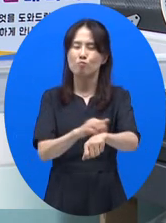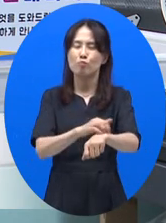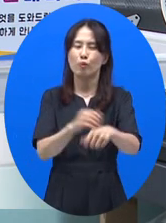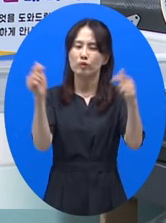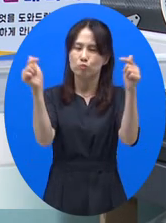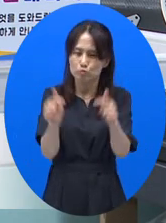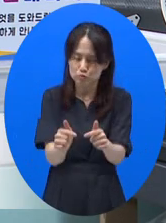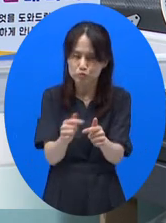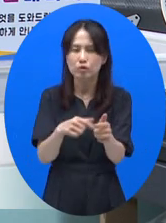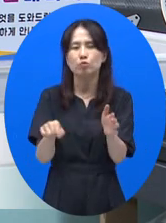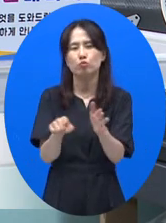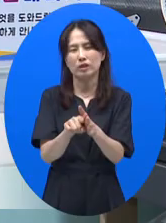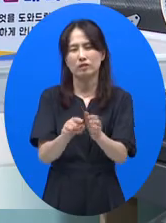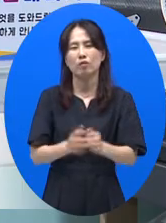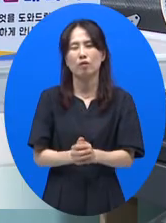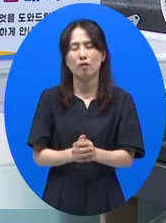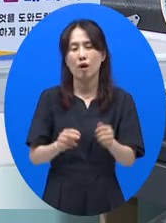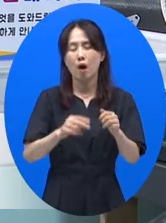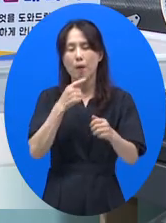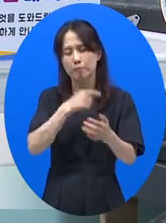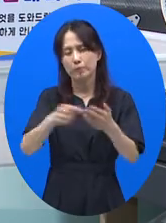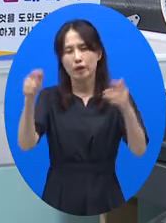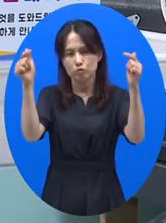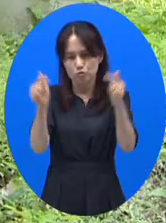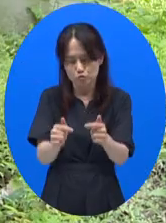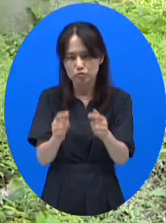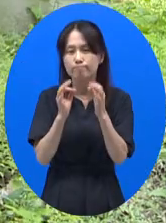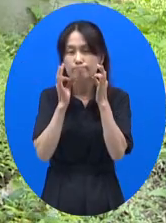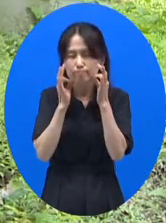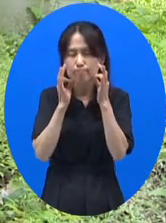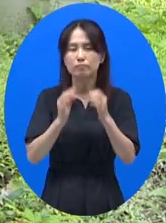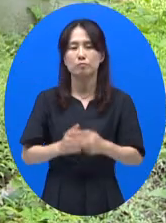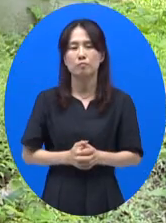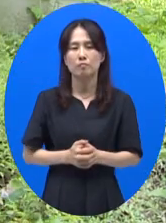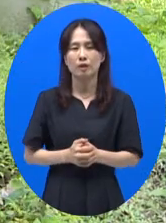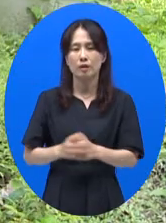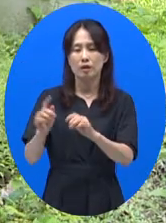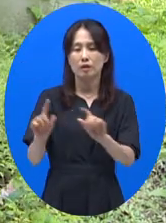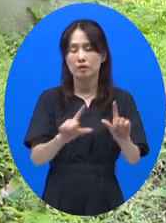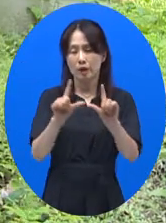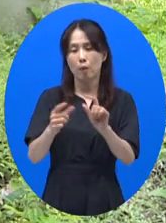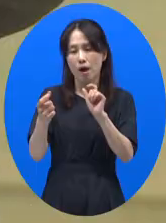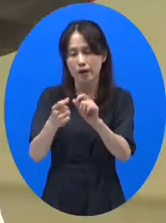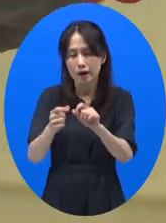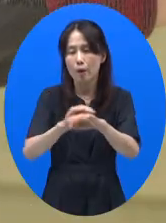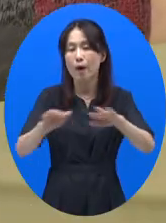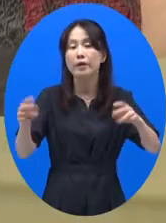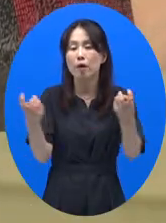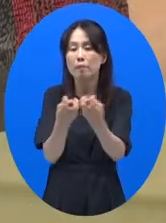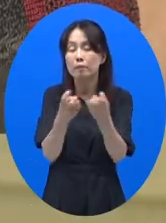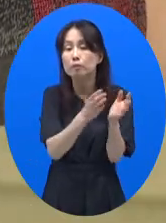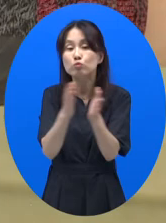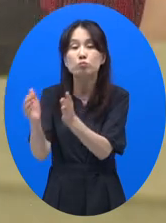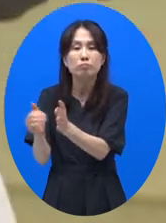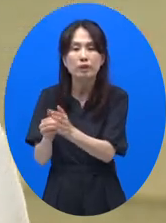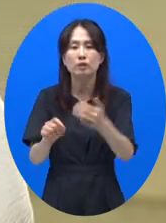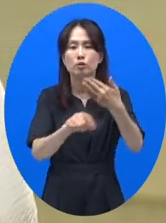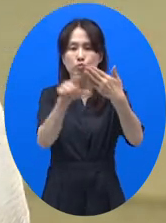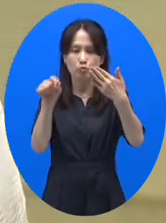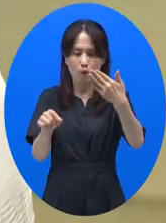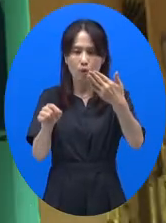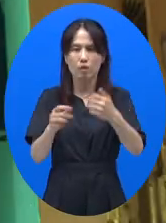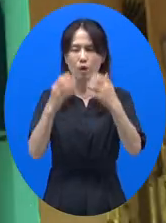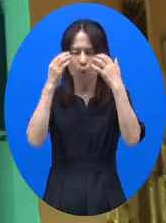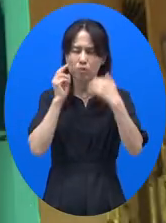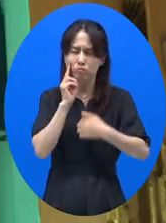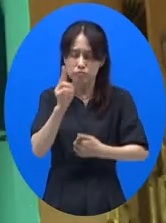없도록 해서 폭염 피해를 최소화하도록 노력하겠습니다. 경기도는 생활 밀착형 폭염 대책을 바탕으로 오는 9월까지 폭염